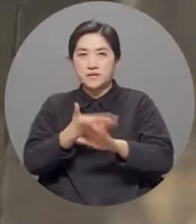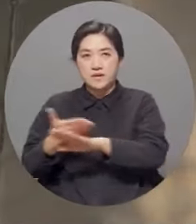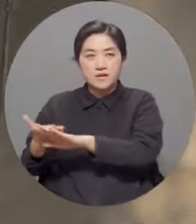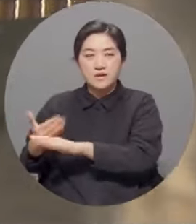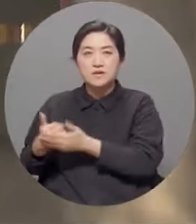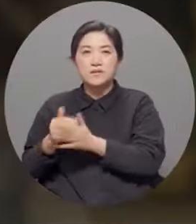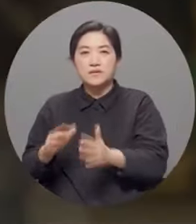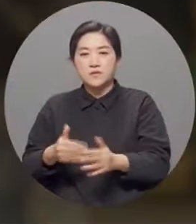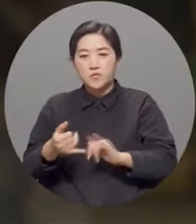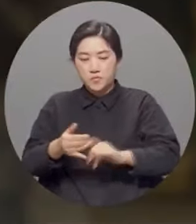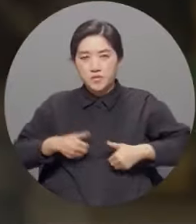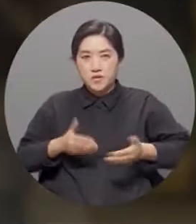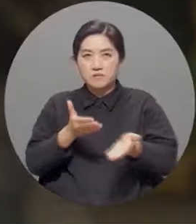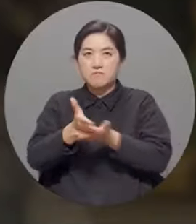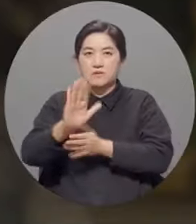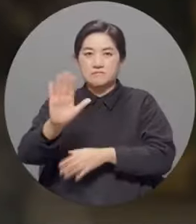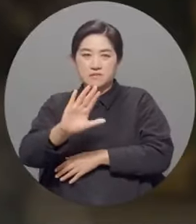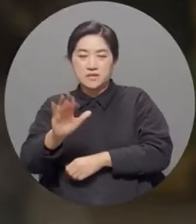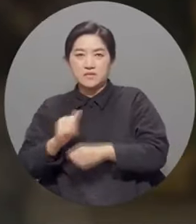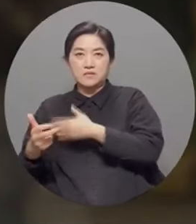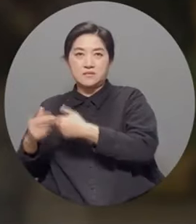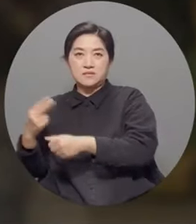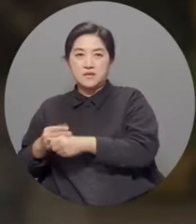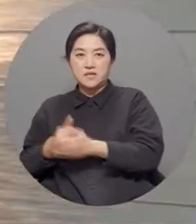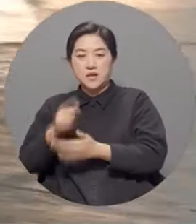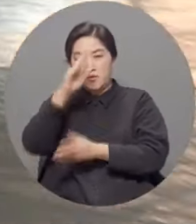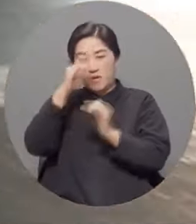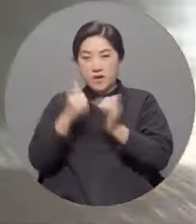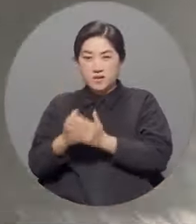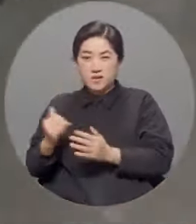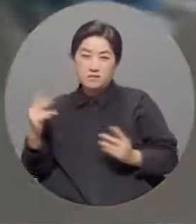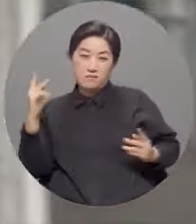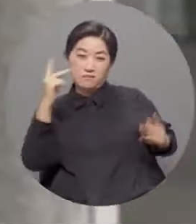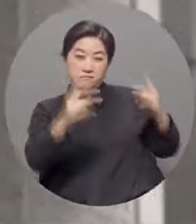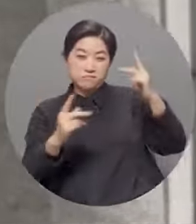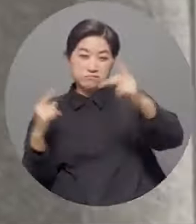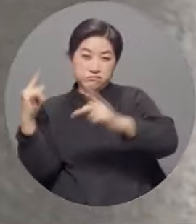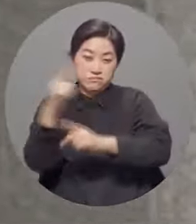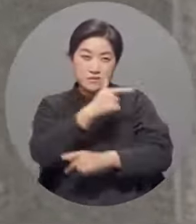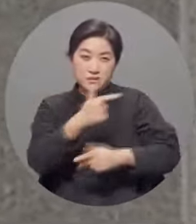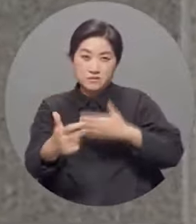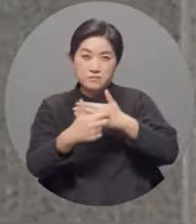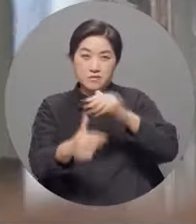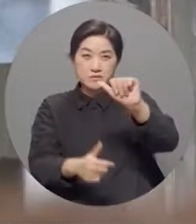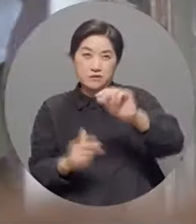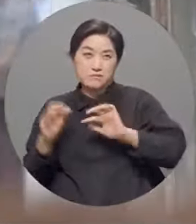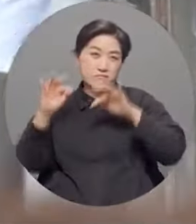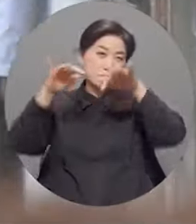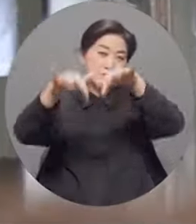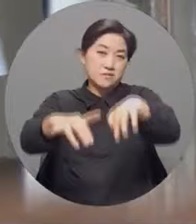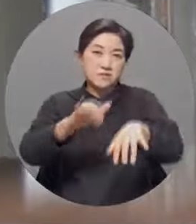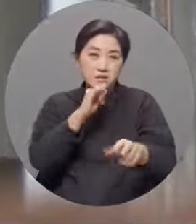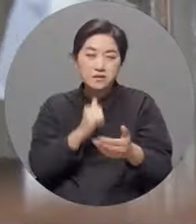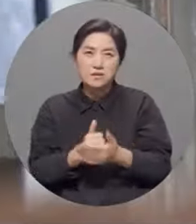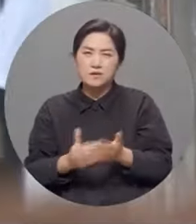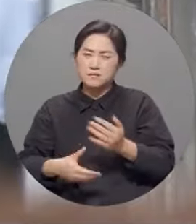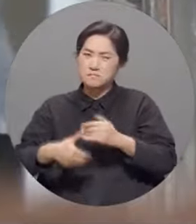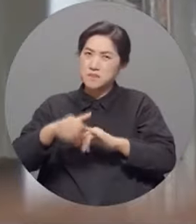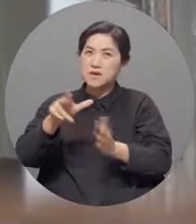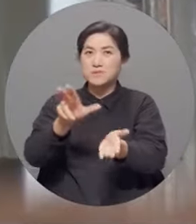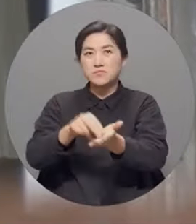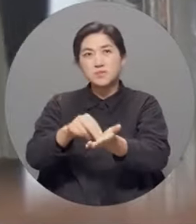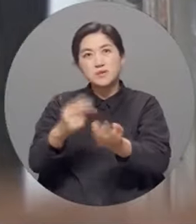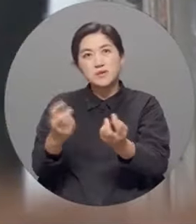의료를 기피하고 환자들은 전국에서 KTX를 타고 서울의 빅5 병원에 몰리는 현실. 이 기형적인